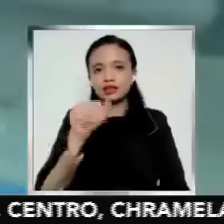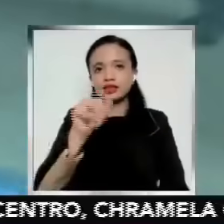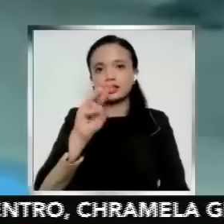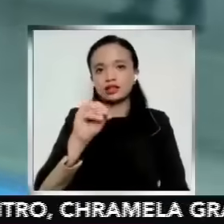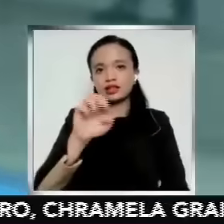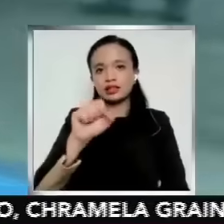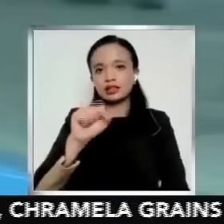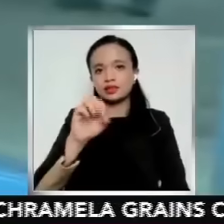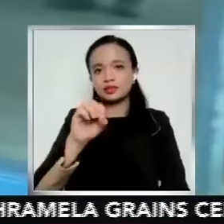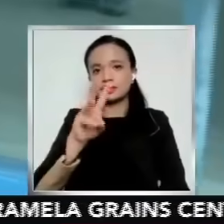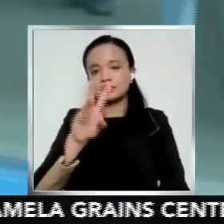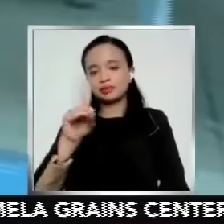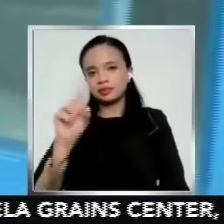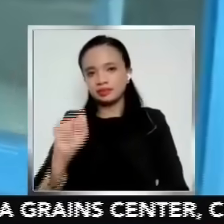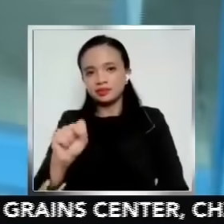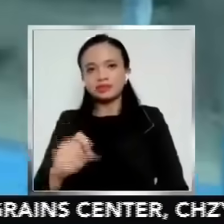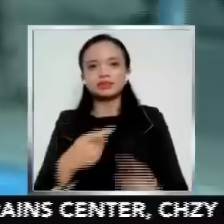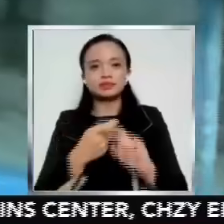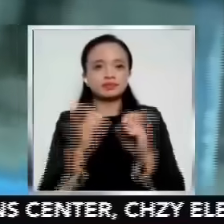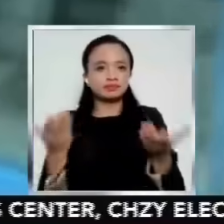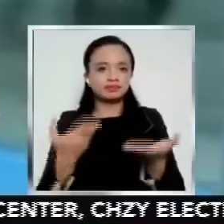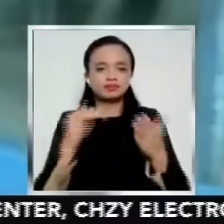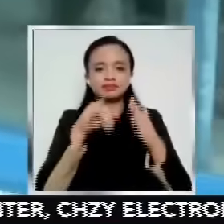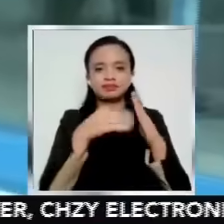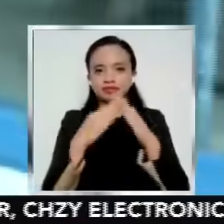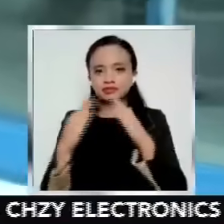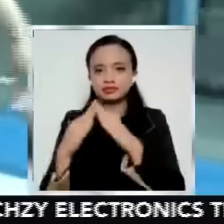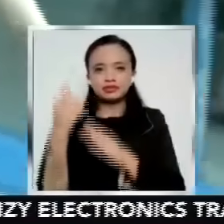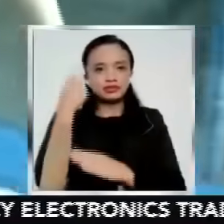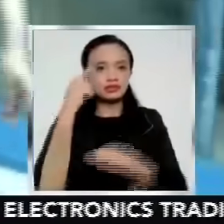rito sa Jerusalem at para sa GMA